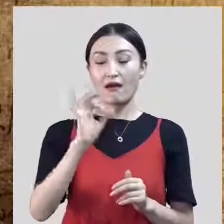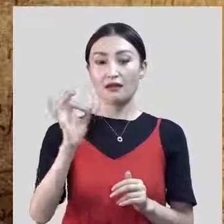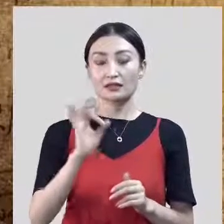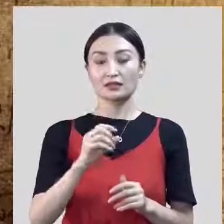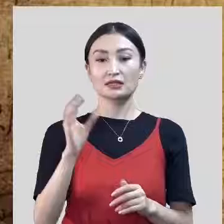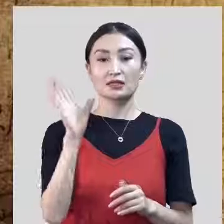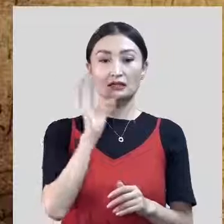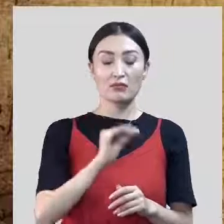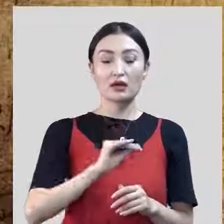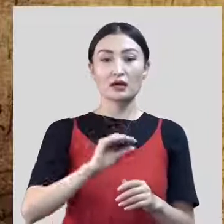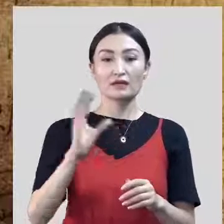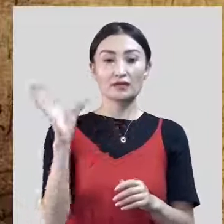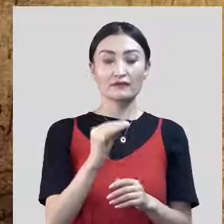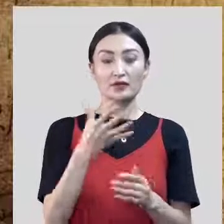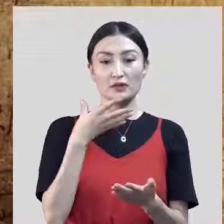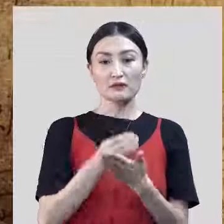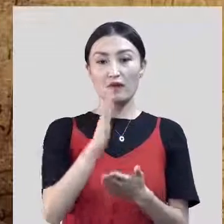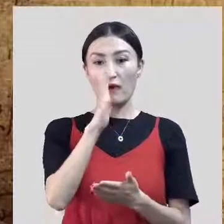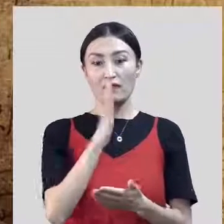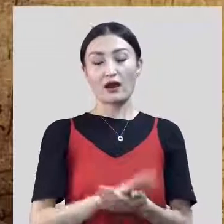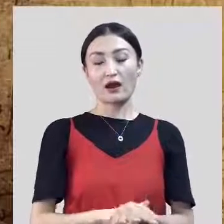справилась со всеми своими врагами